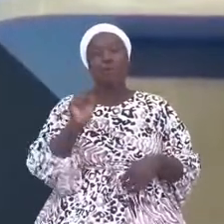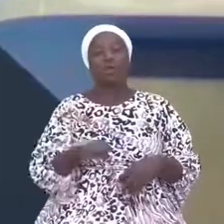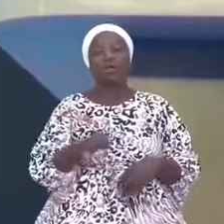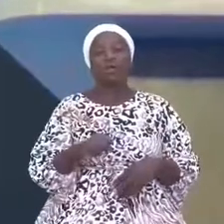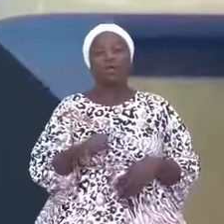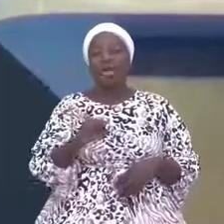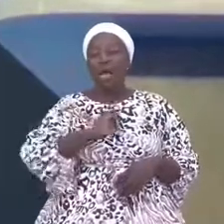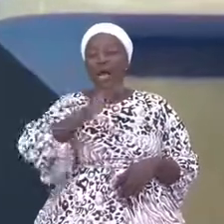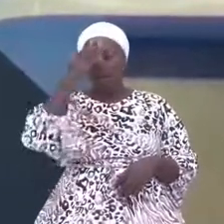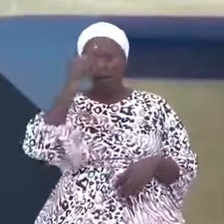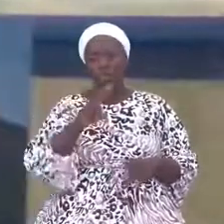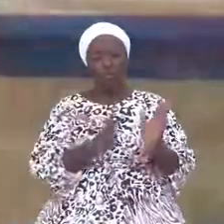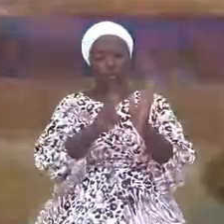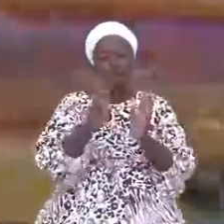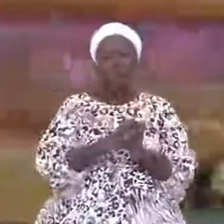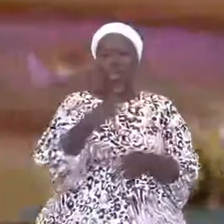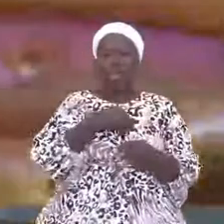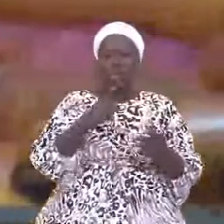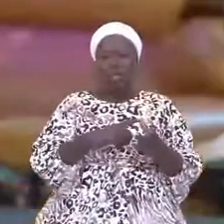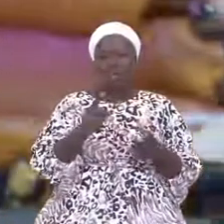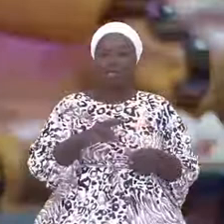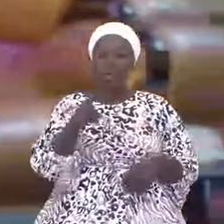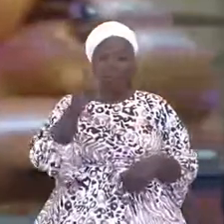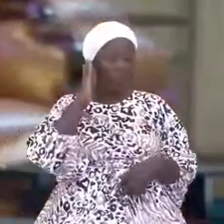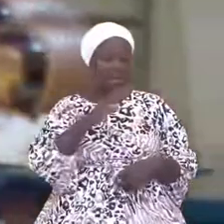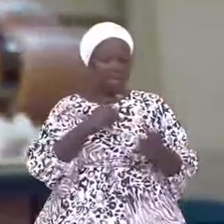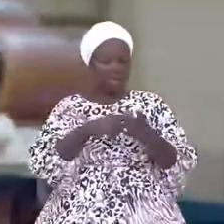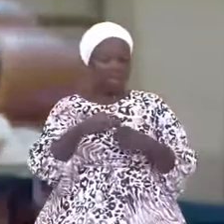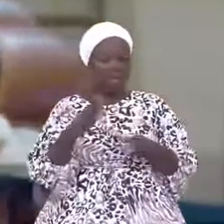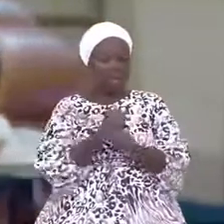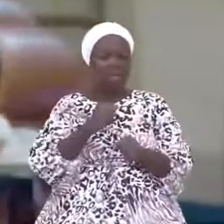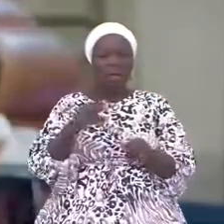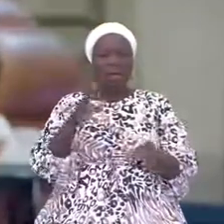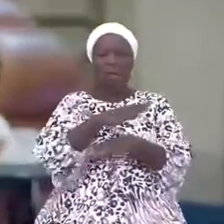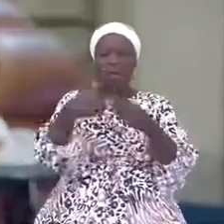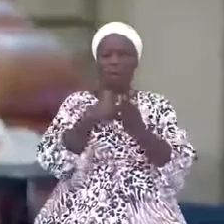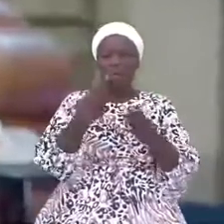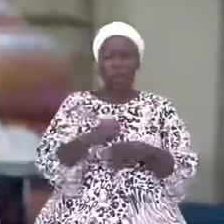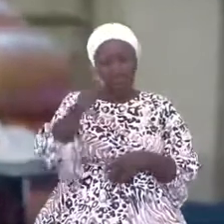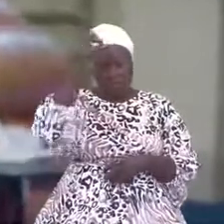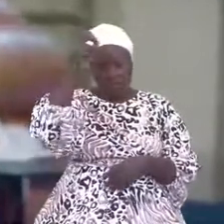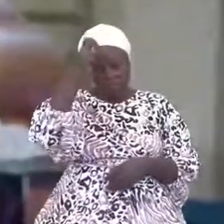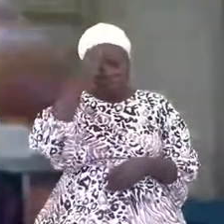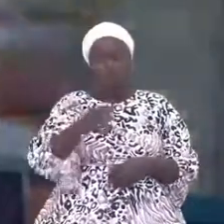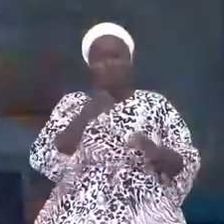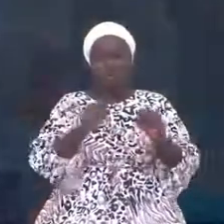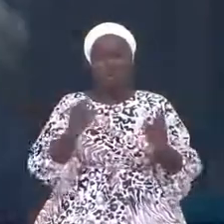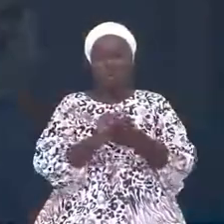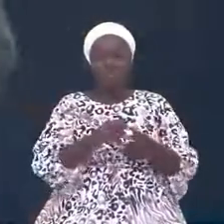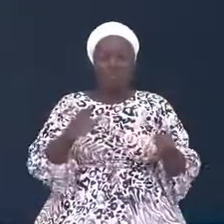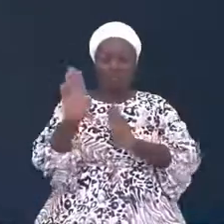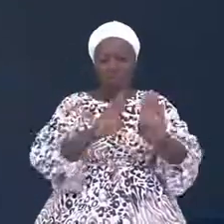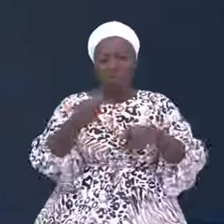vie. Oui, je sais que tu peux et je sais que tu le feras. Alors, ôtez toutes les